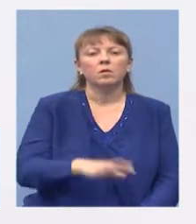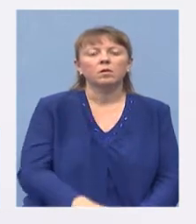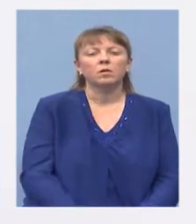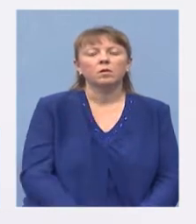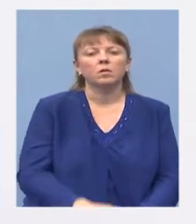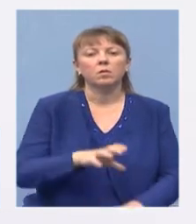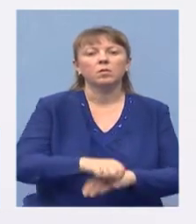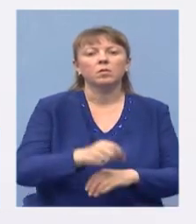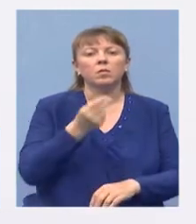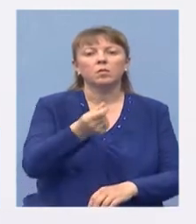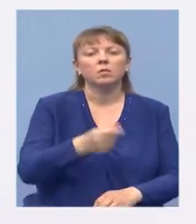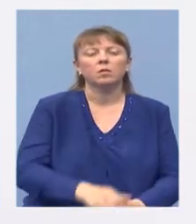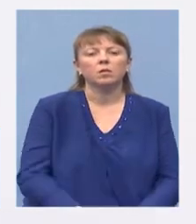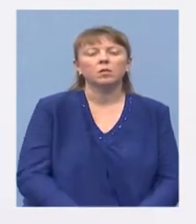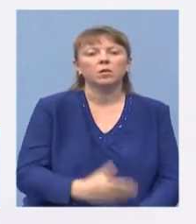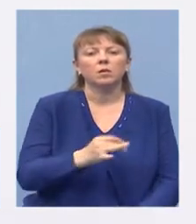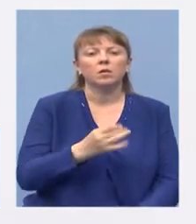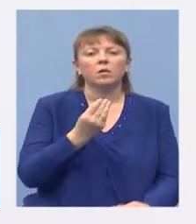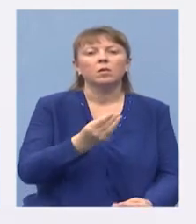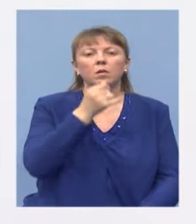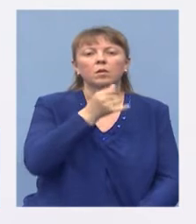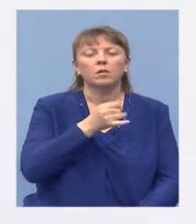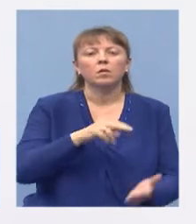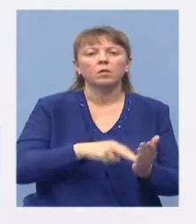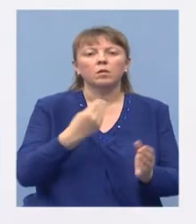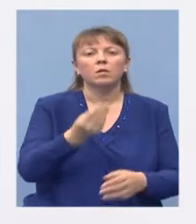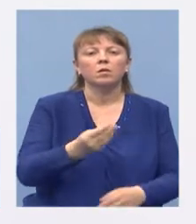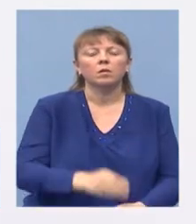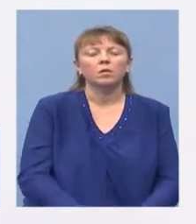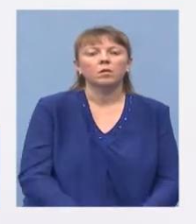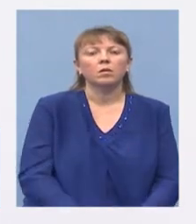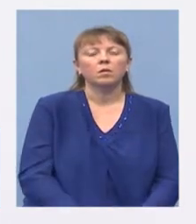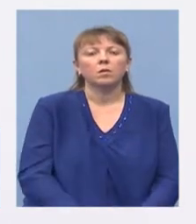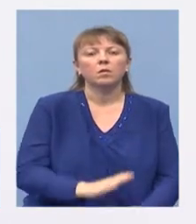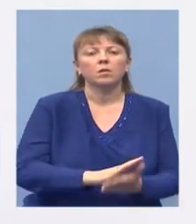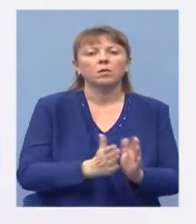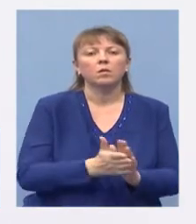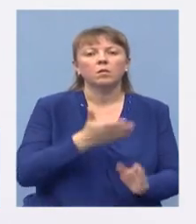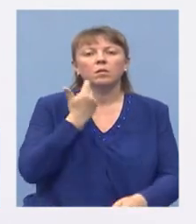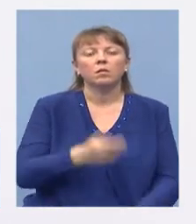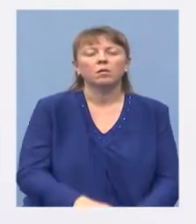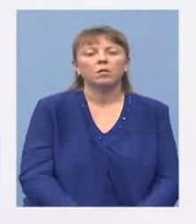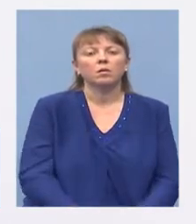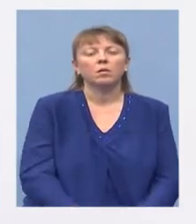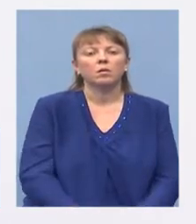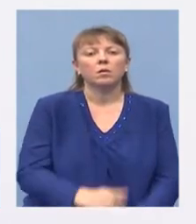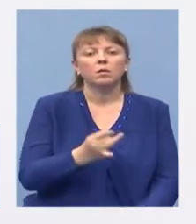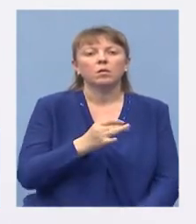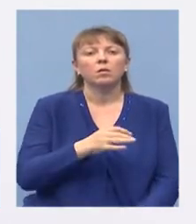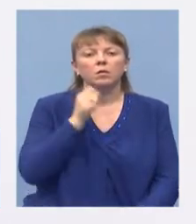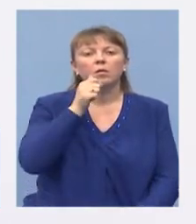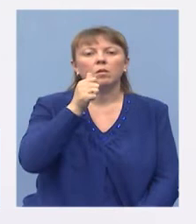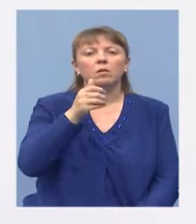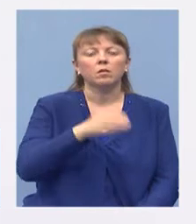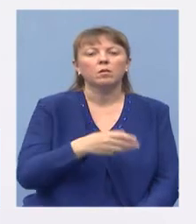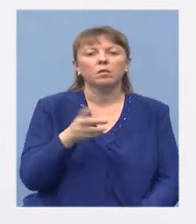они там оплачивают им, во-первых, они не выдают, возможно, квитанции, да, там, угу, не составляют договор, потом кормят завтраками, возможно. А у